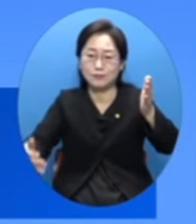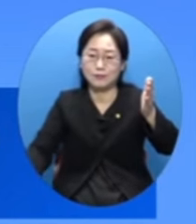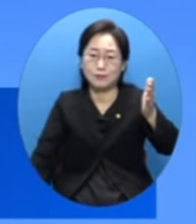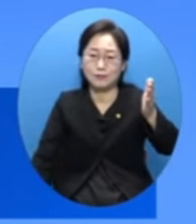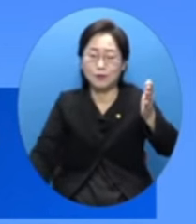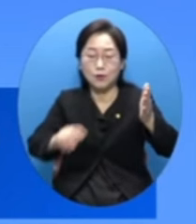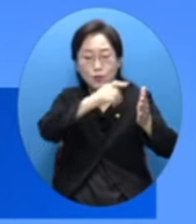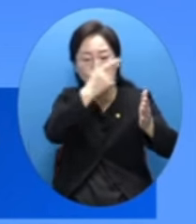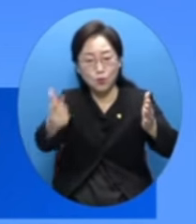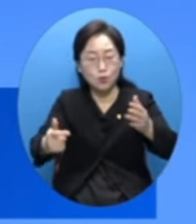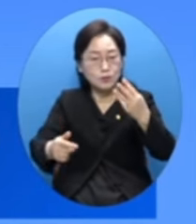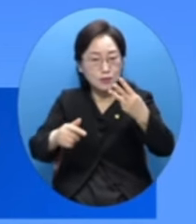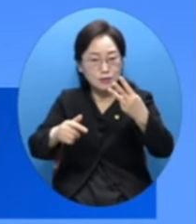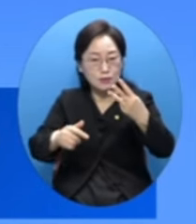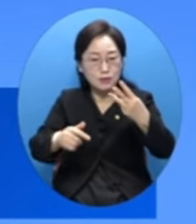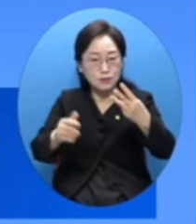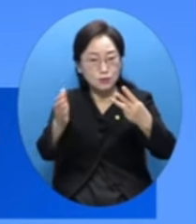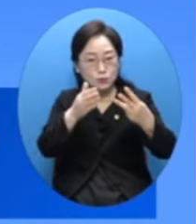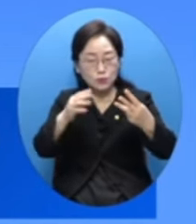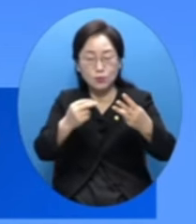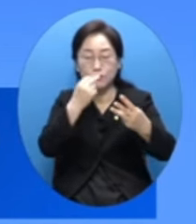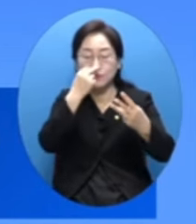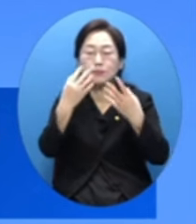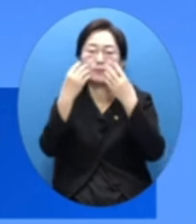세쯤 숨을 으신